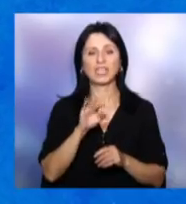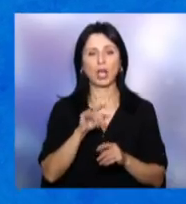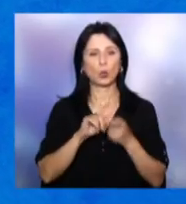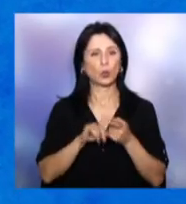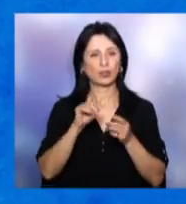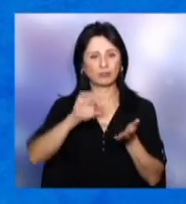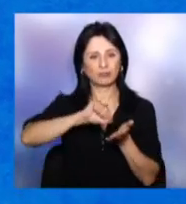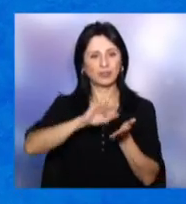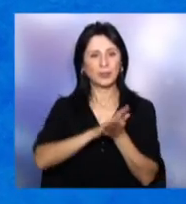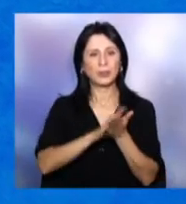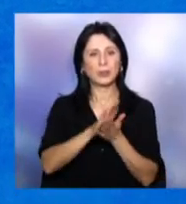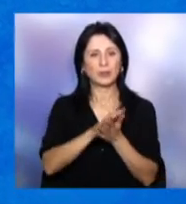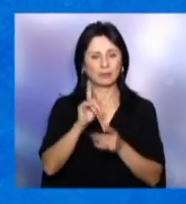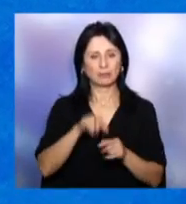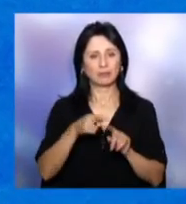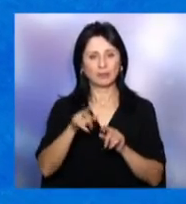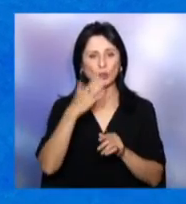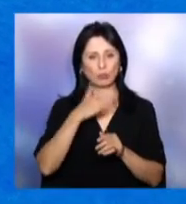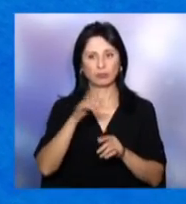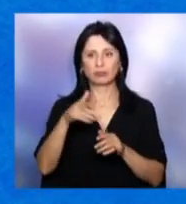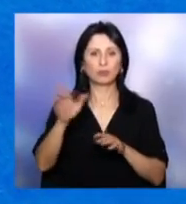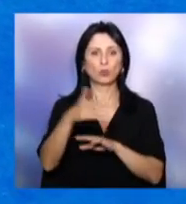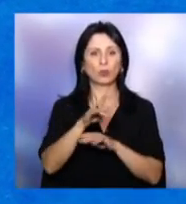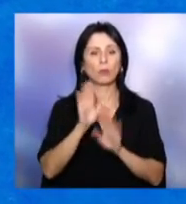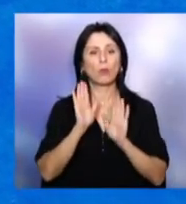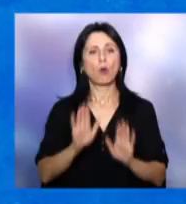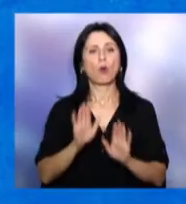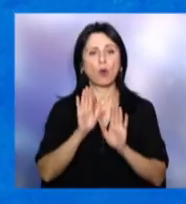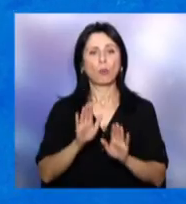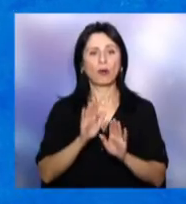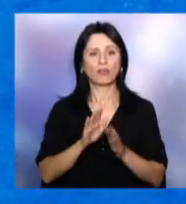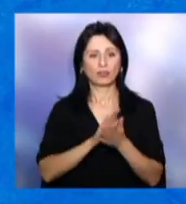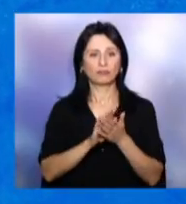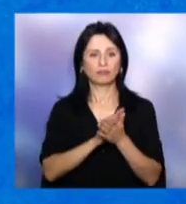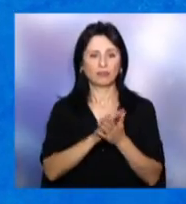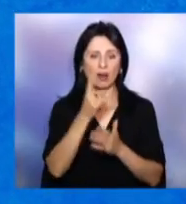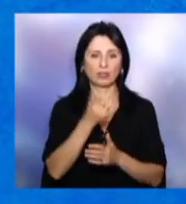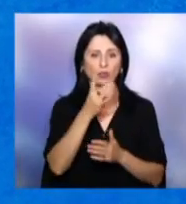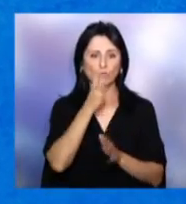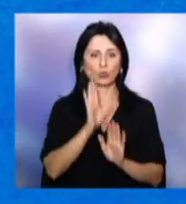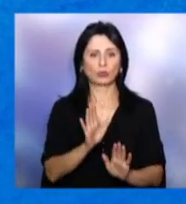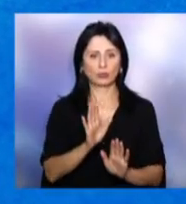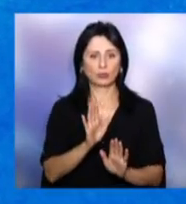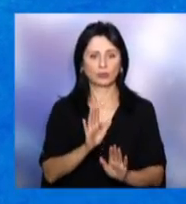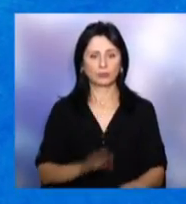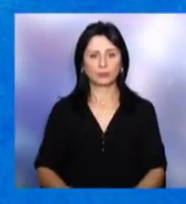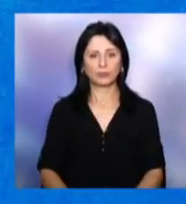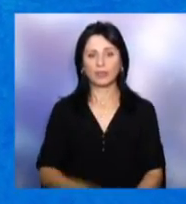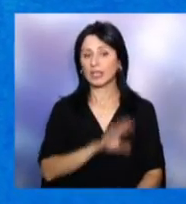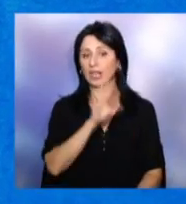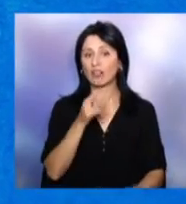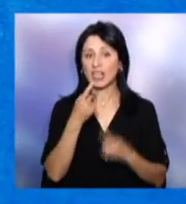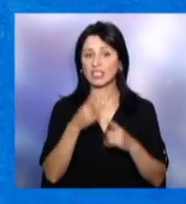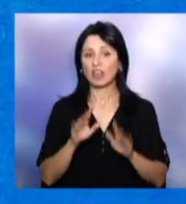საშუალებები. მათი გამოყენება მიზან შეწონილია მხოლოდ სტერილური მანიპულაციის დროს. ყველა